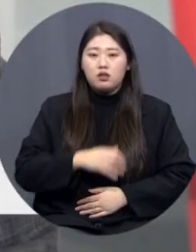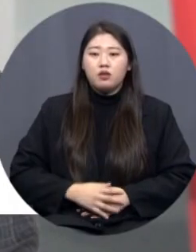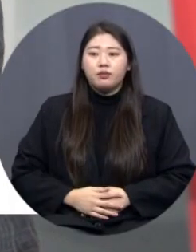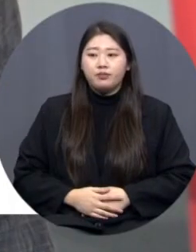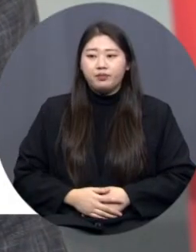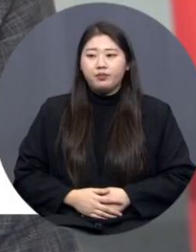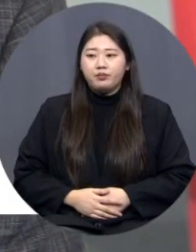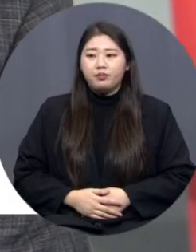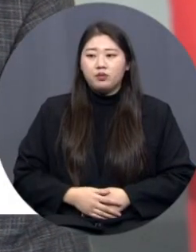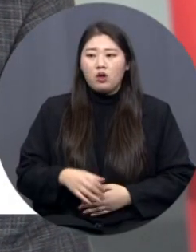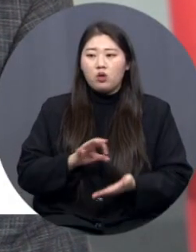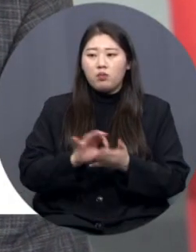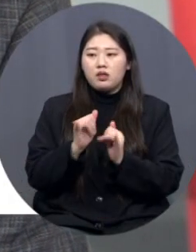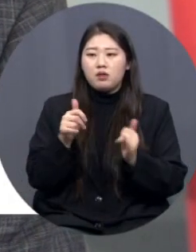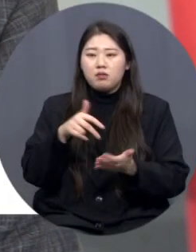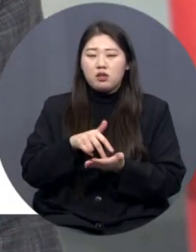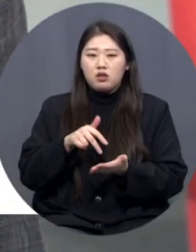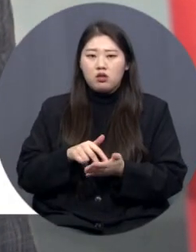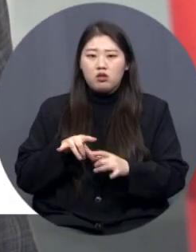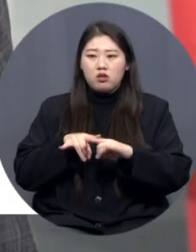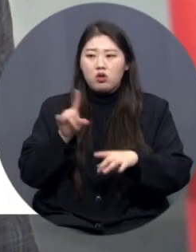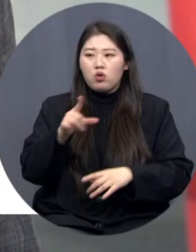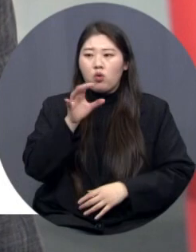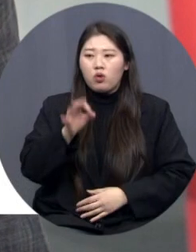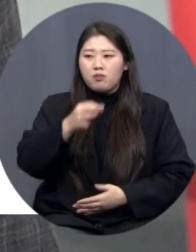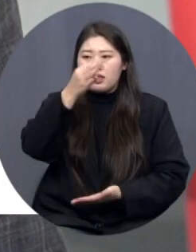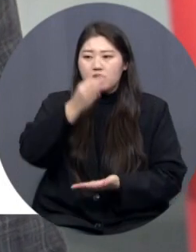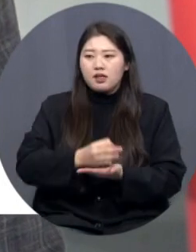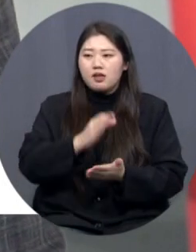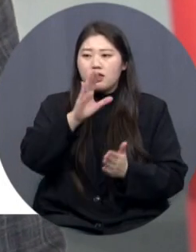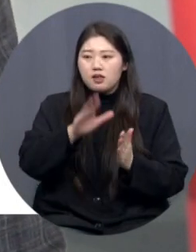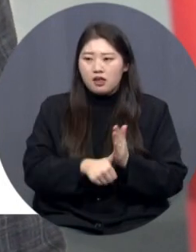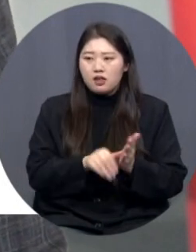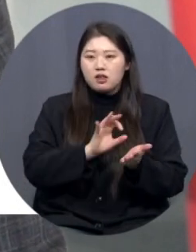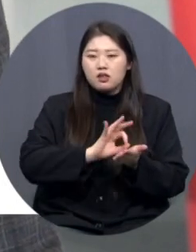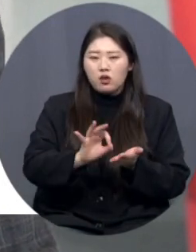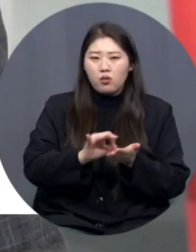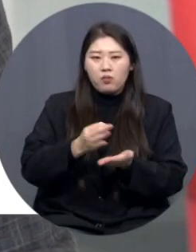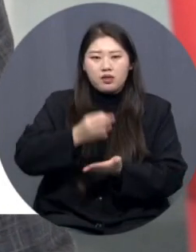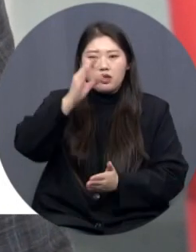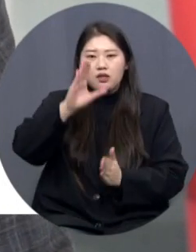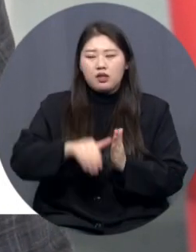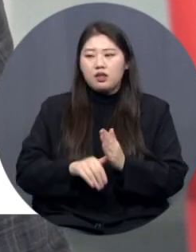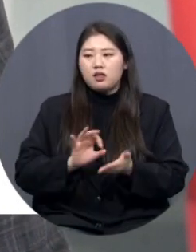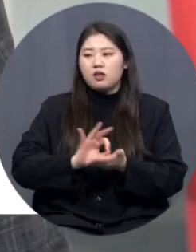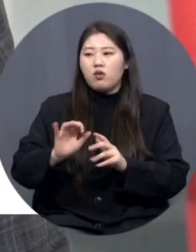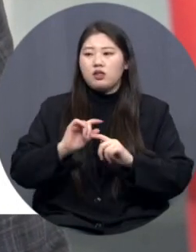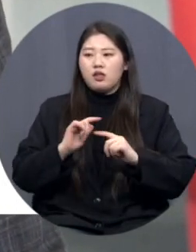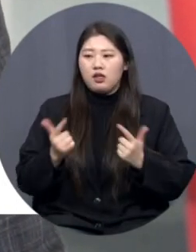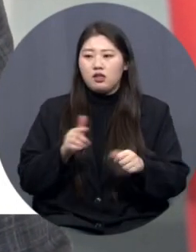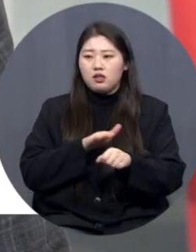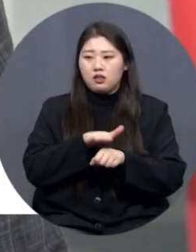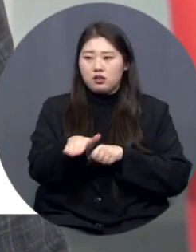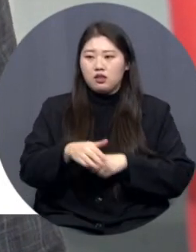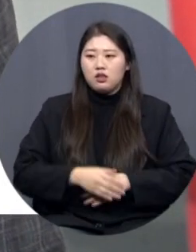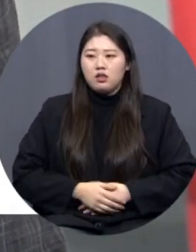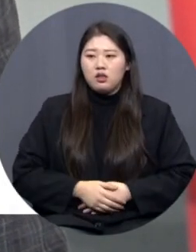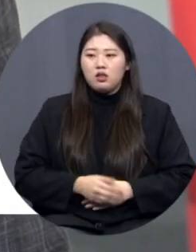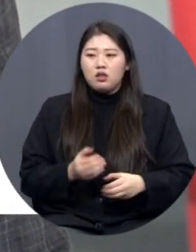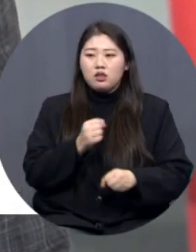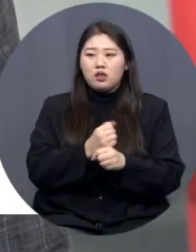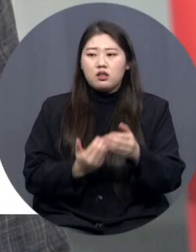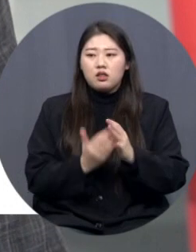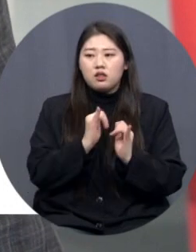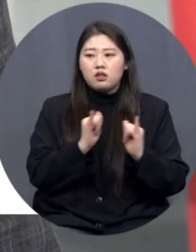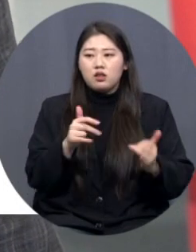This price then gives an incentive for both producers and consumers to be flexible, to use electricity when